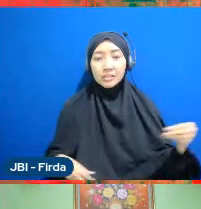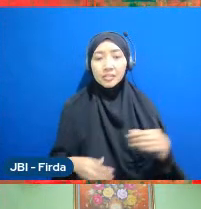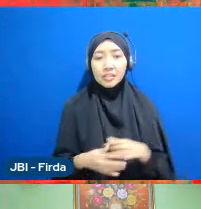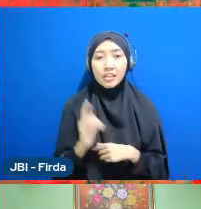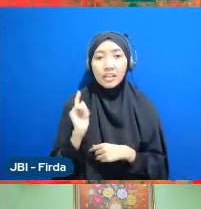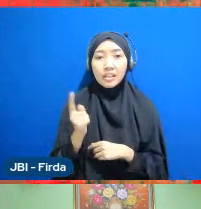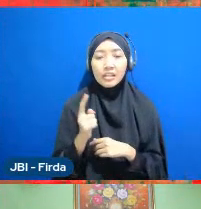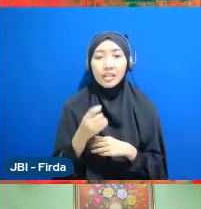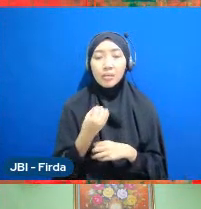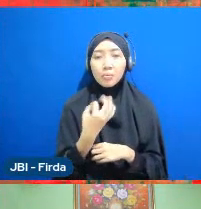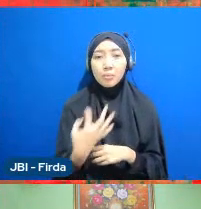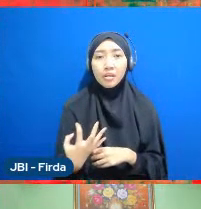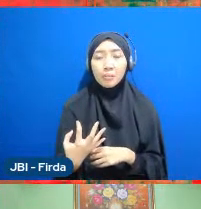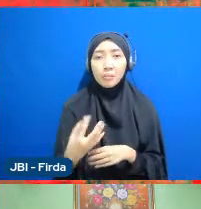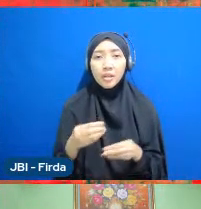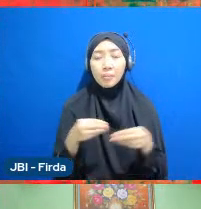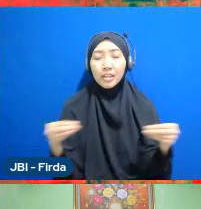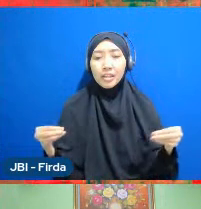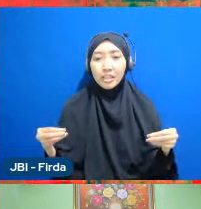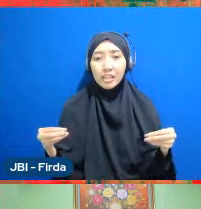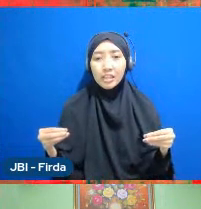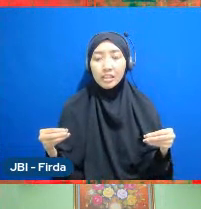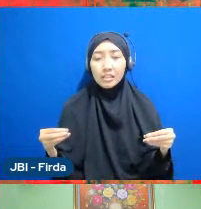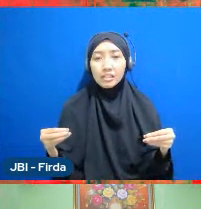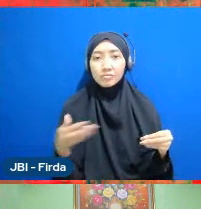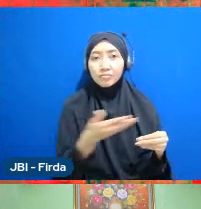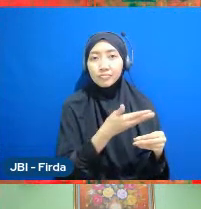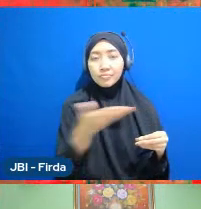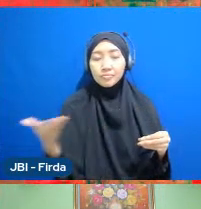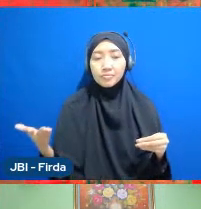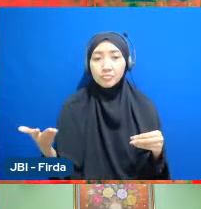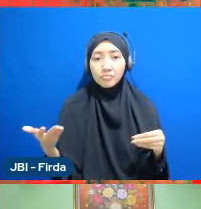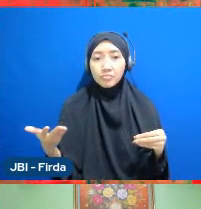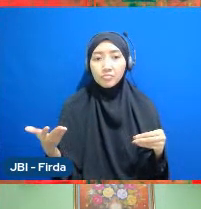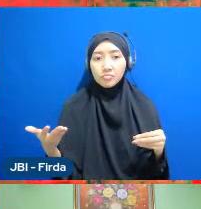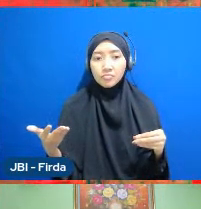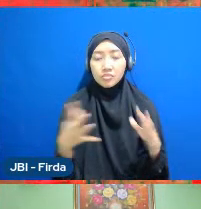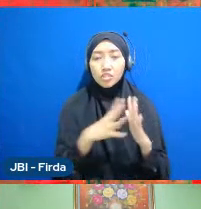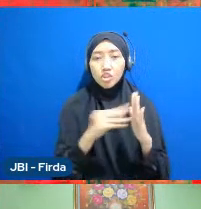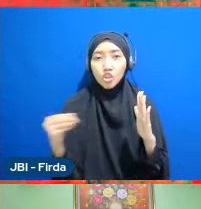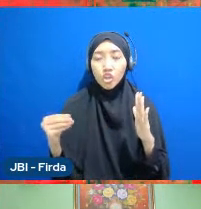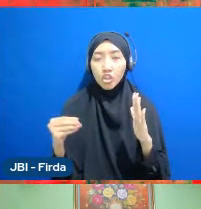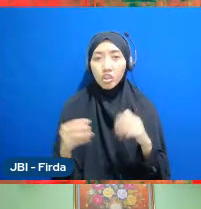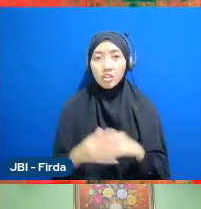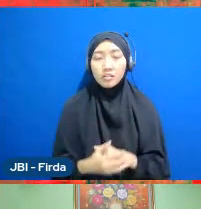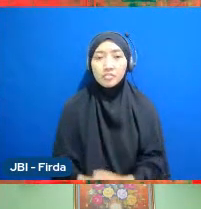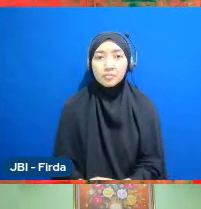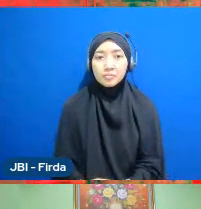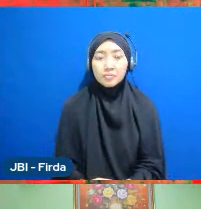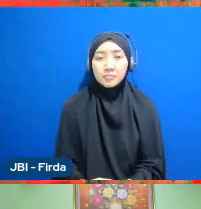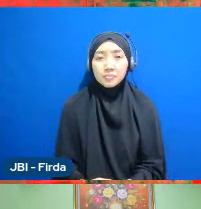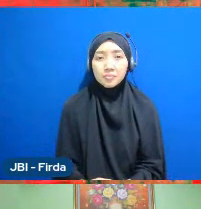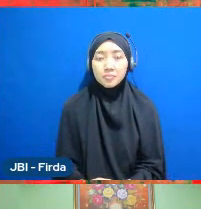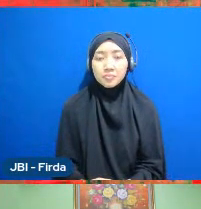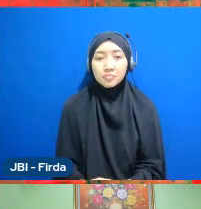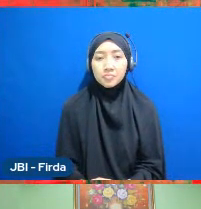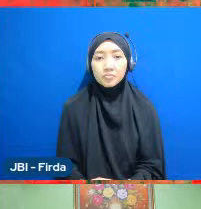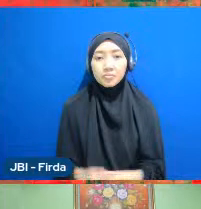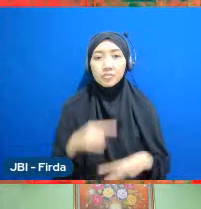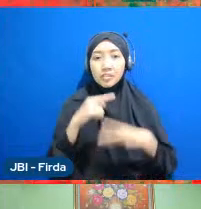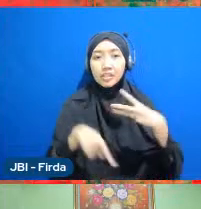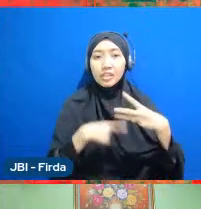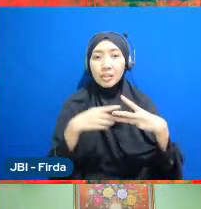ada beberapa materi yang bisa sahabat unduh atau download ya. Di sini ada 3